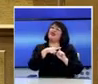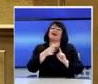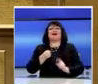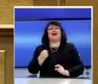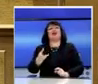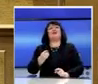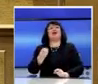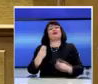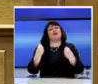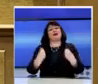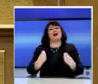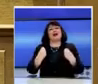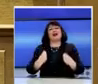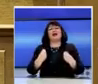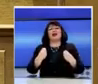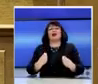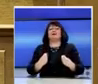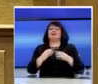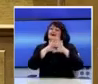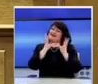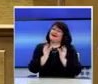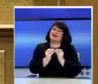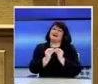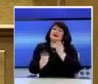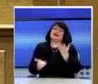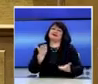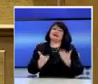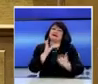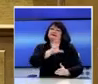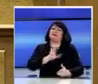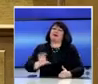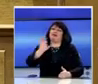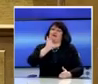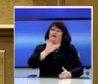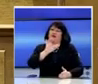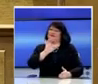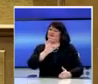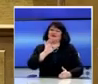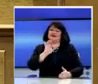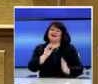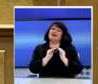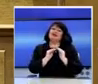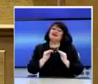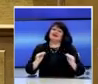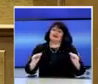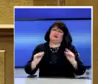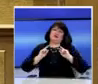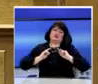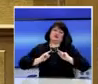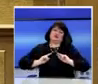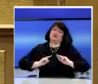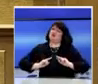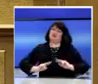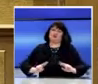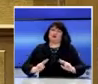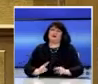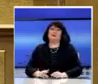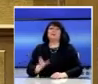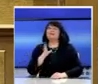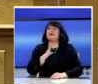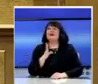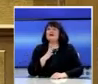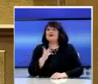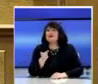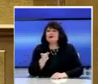νούμερα σε απόλυτο αριθμό σε σύγκριση με άλλες χώρες. Είναι άνθρωποι που πολλοί, αν όχι όλοι